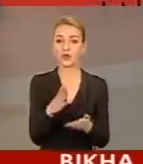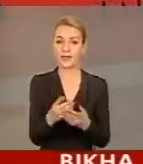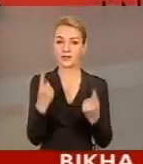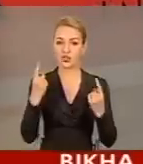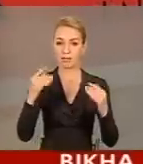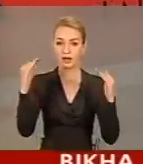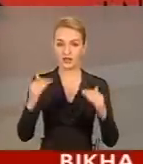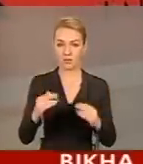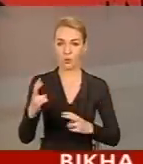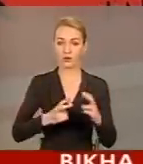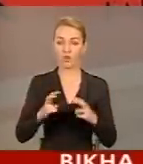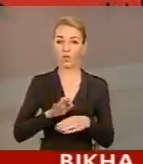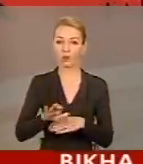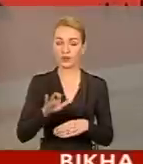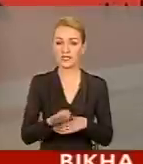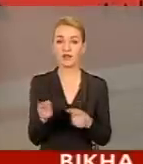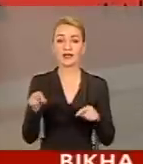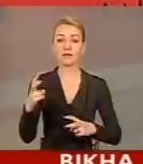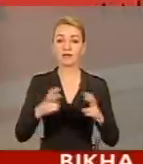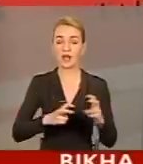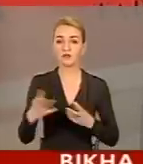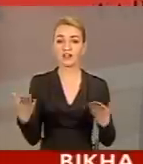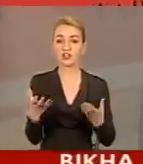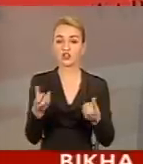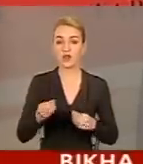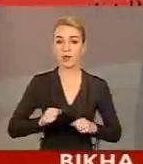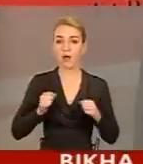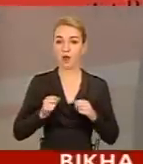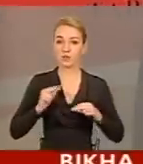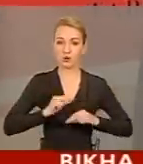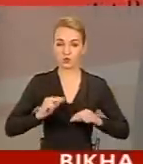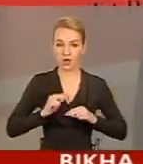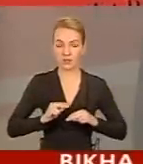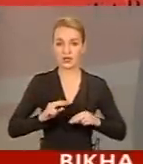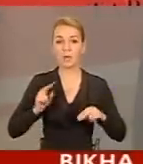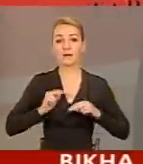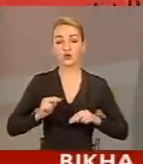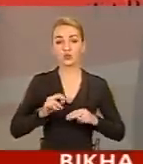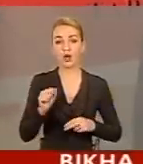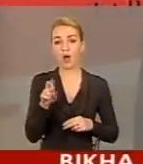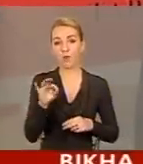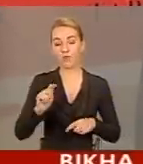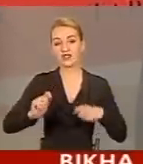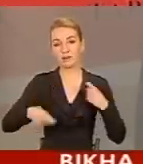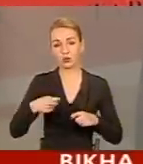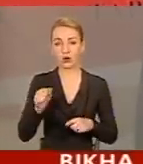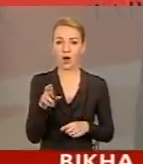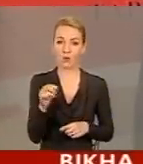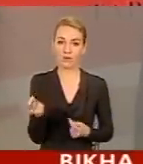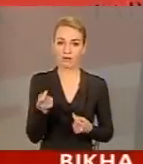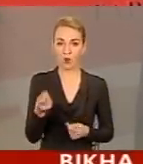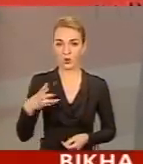падіння промислового виробництва, ті підприємства, які ще намагаються працювати, вони працюють або у збиток, або з мінімальною